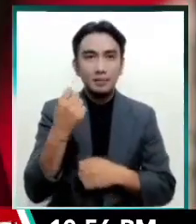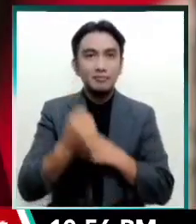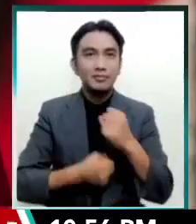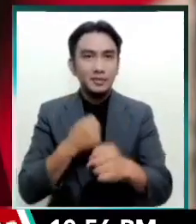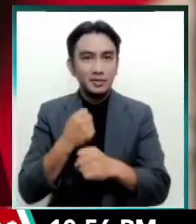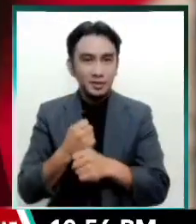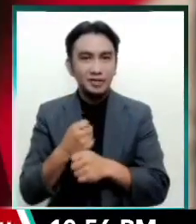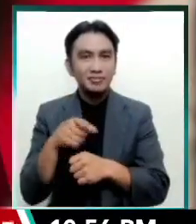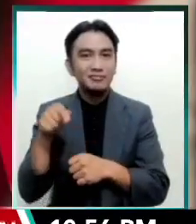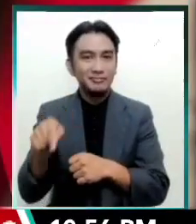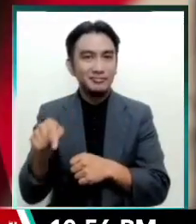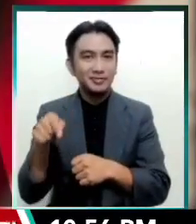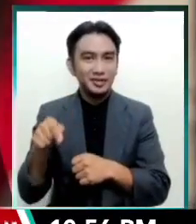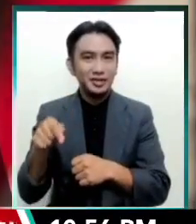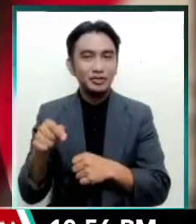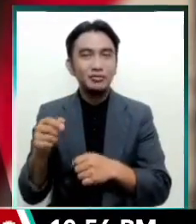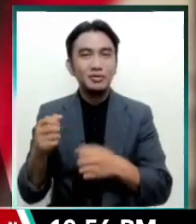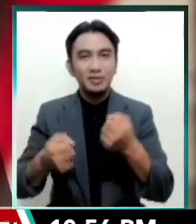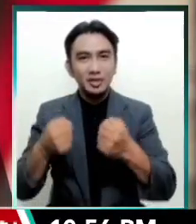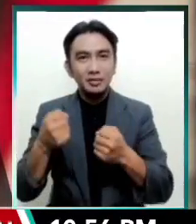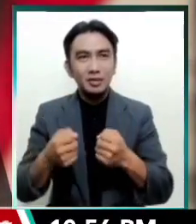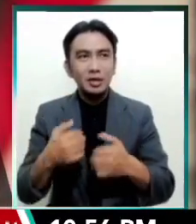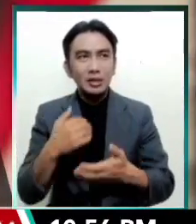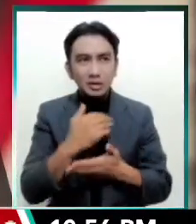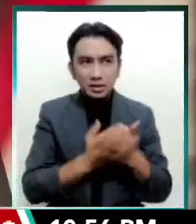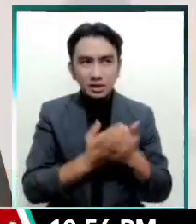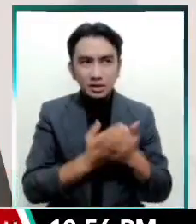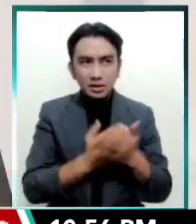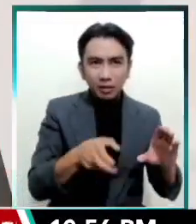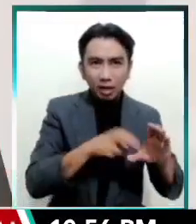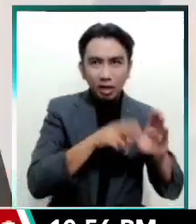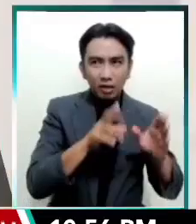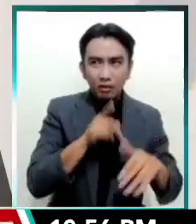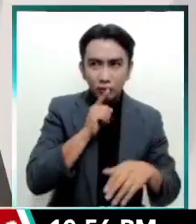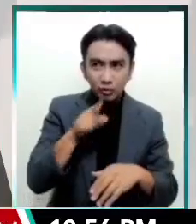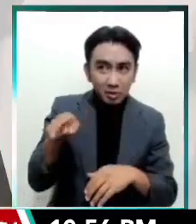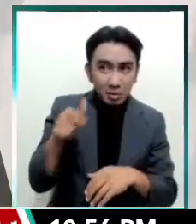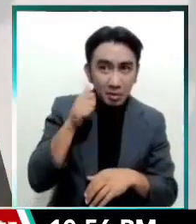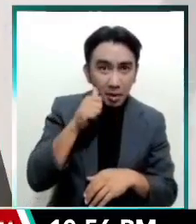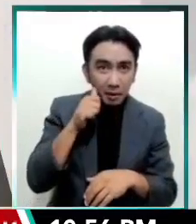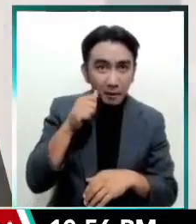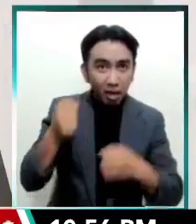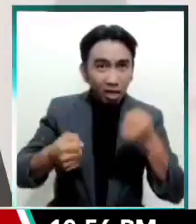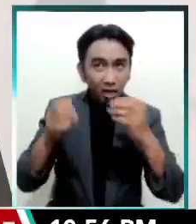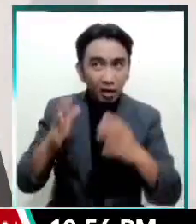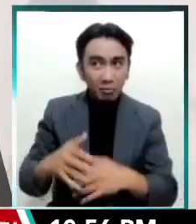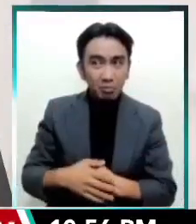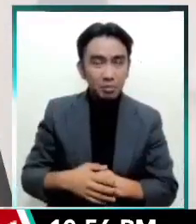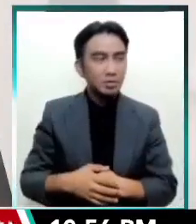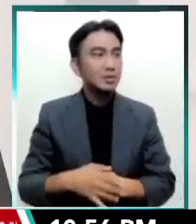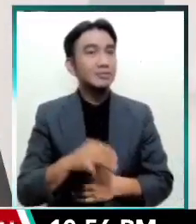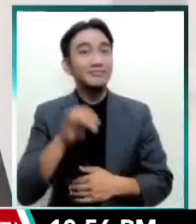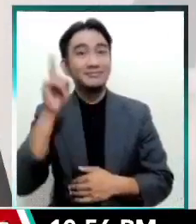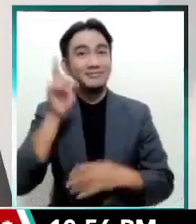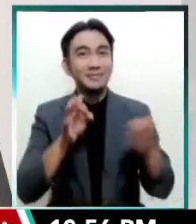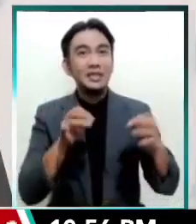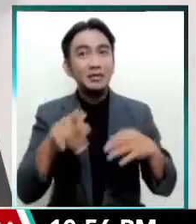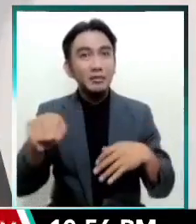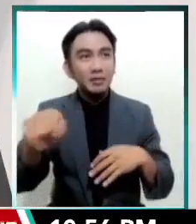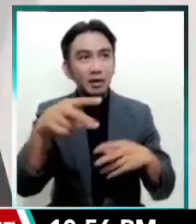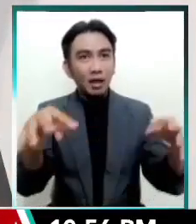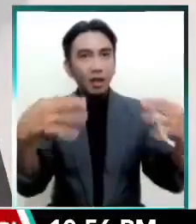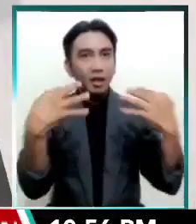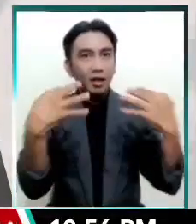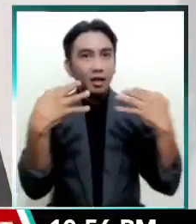aminado siyang may ilang pasahero talagang nagdadalawang isip na siya ang driver. Pag nakita nilang babae yung taxi driver, yung papara